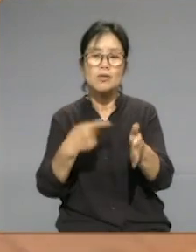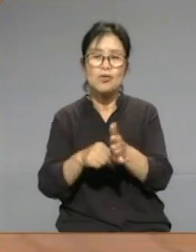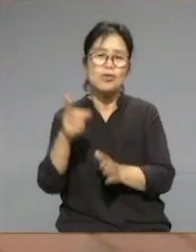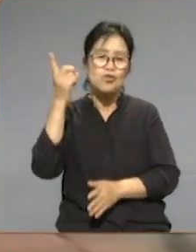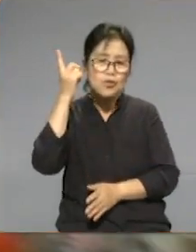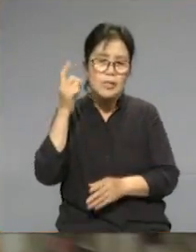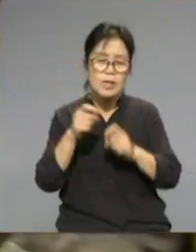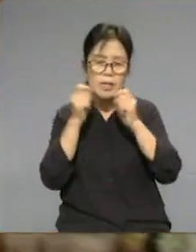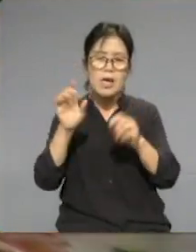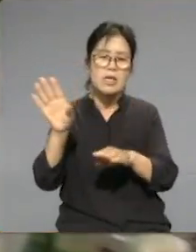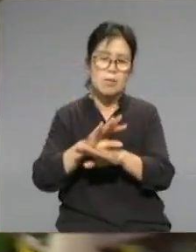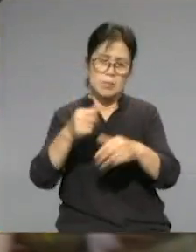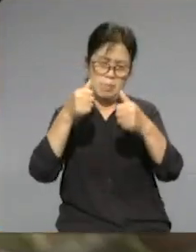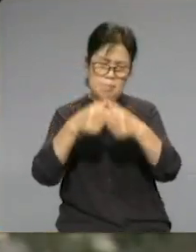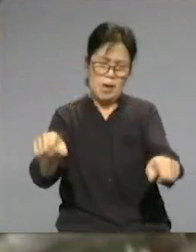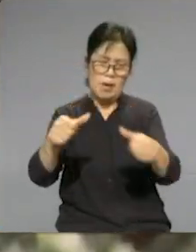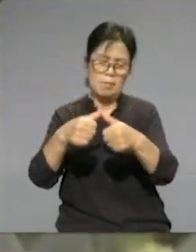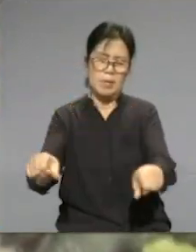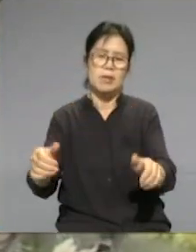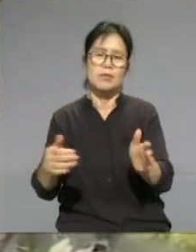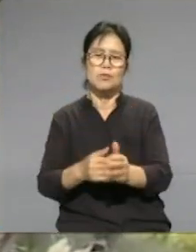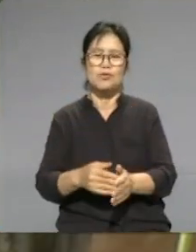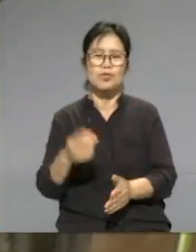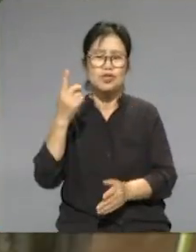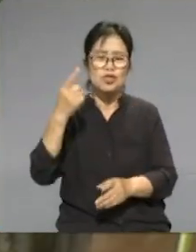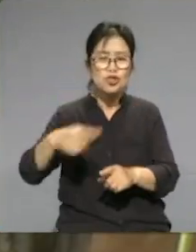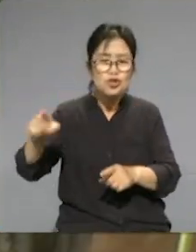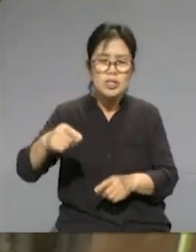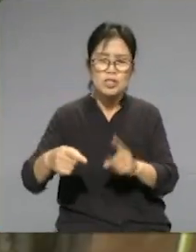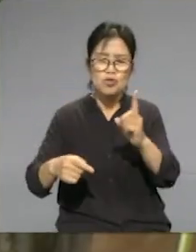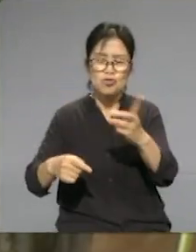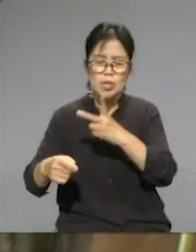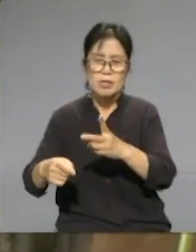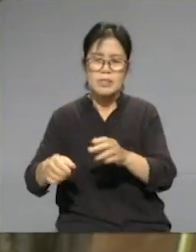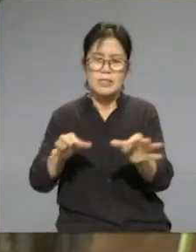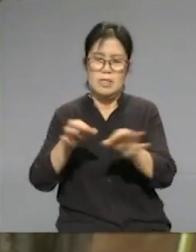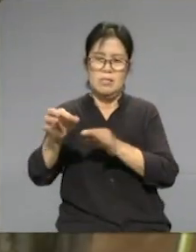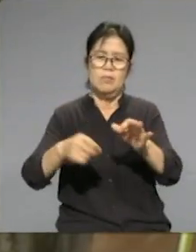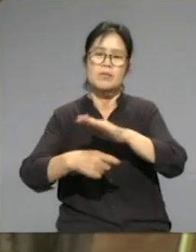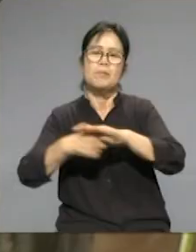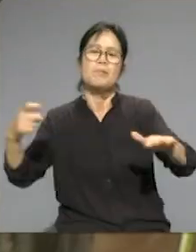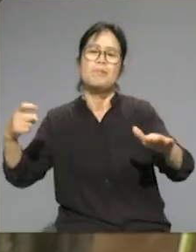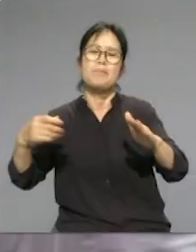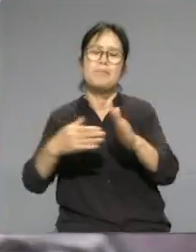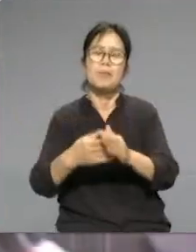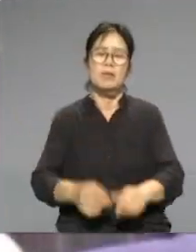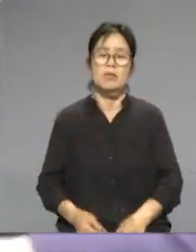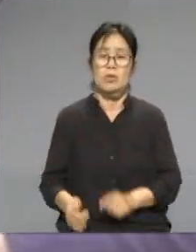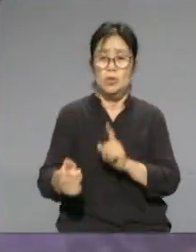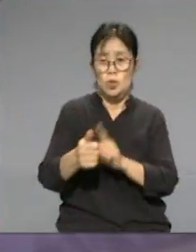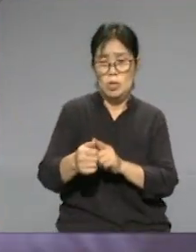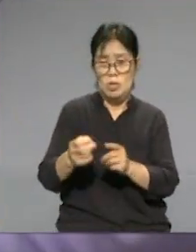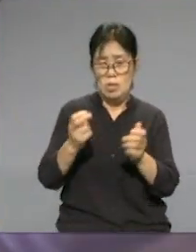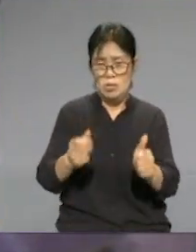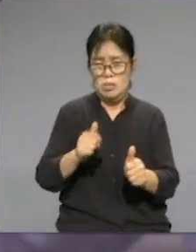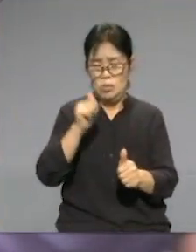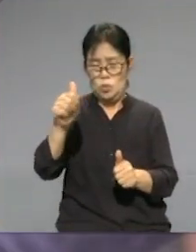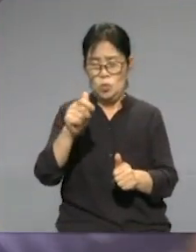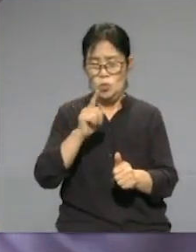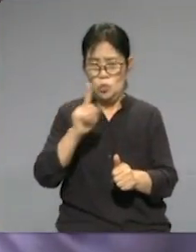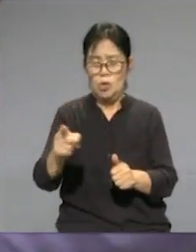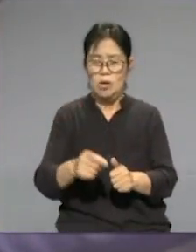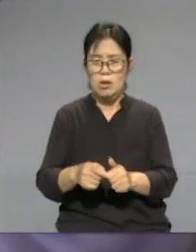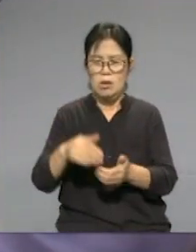휴대전화와 개인 컴퓨터를 파손했고 흉기 두 자루는 상점에서 훔쳤습니다. 조선을 기소한 검찰은